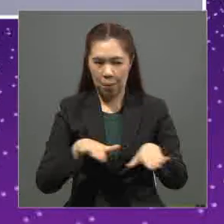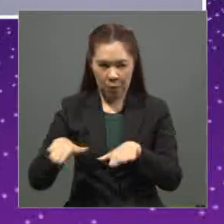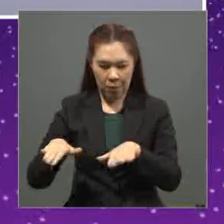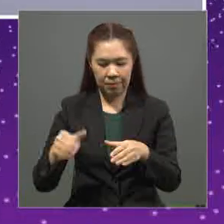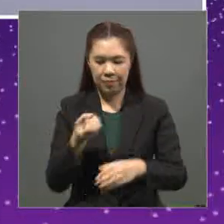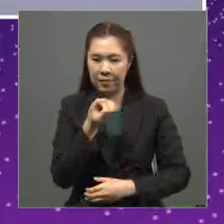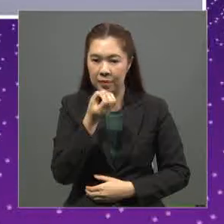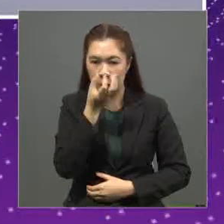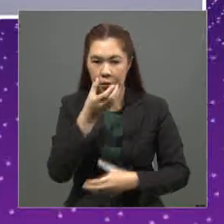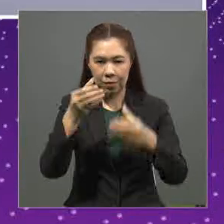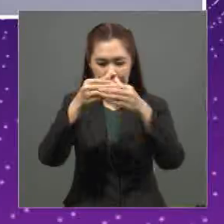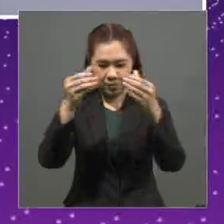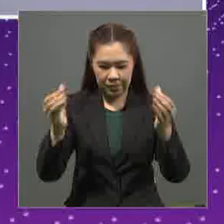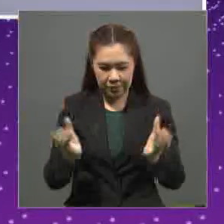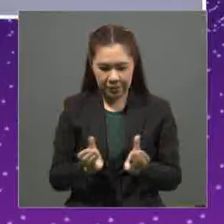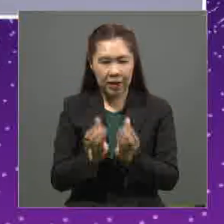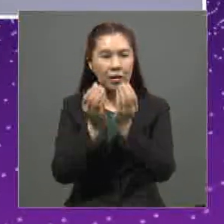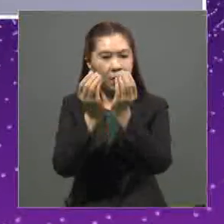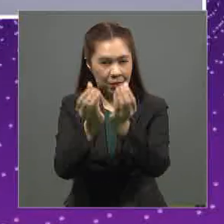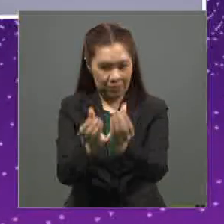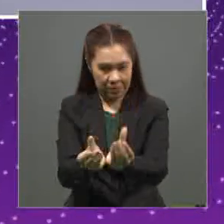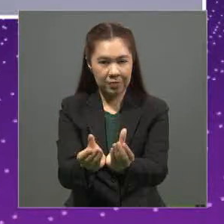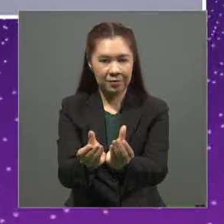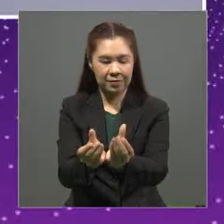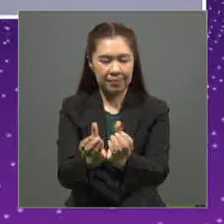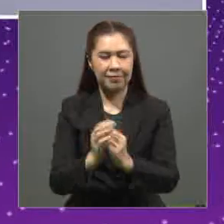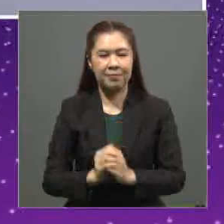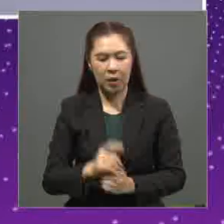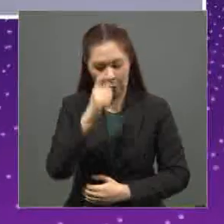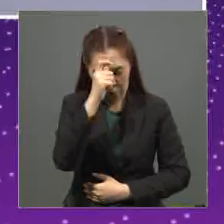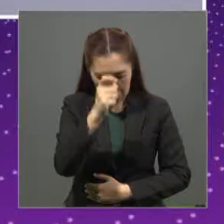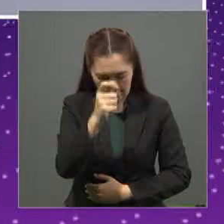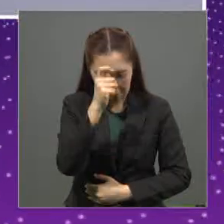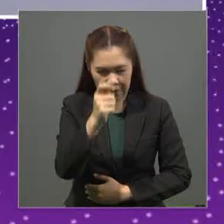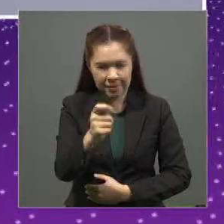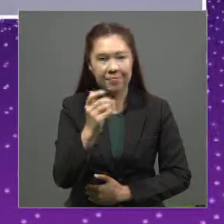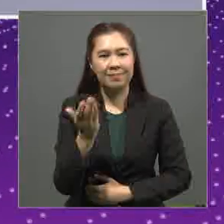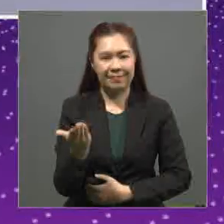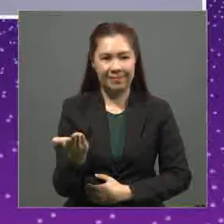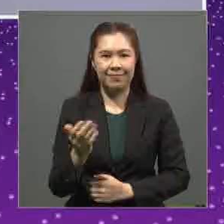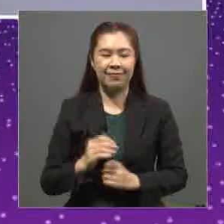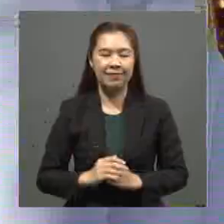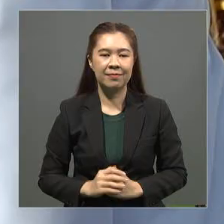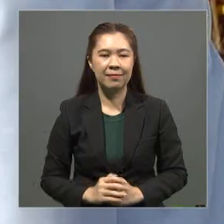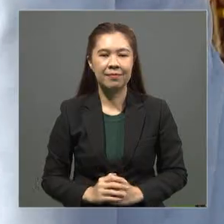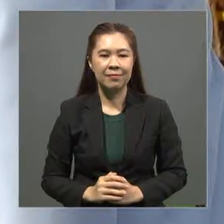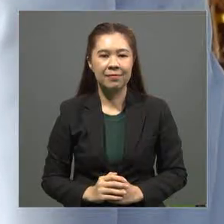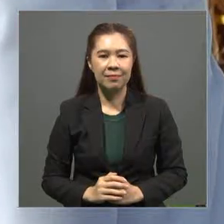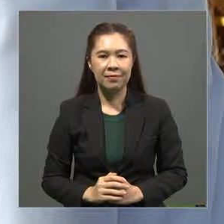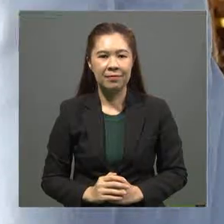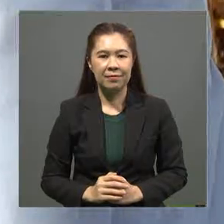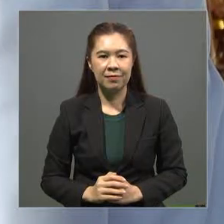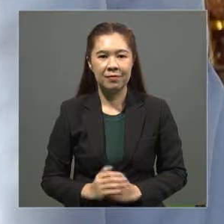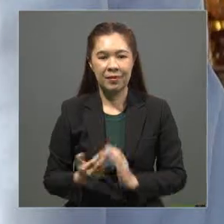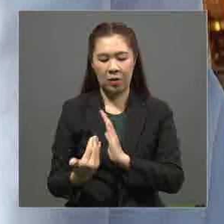วางพวงมาลากล่าวสดุดีรำลึกถึงพระมหากรุณาธิคุณเนื่องในวันปิยมหาราชที่